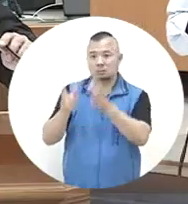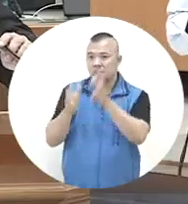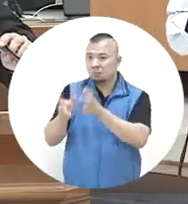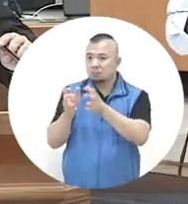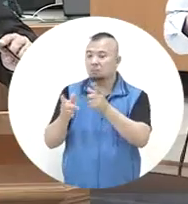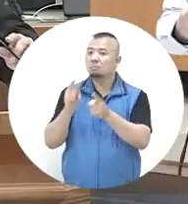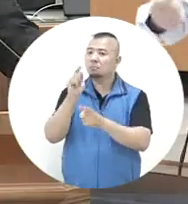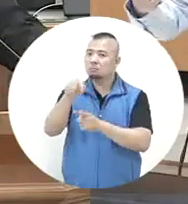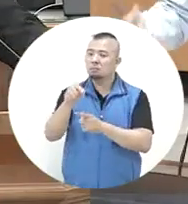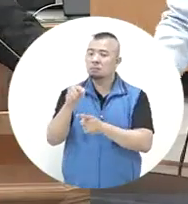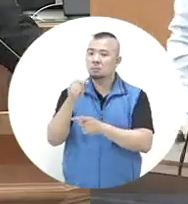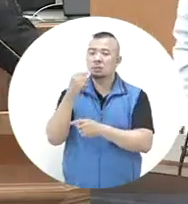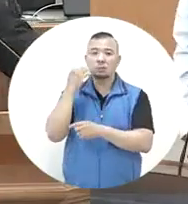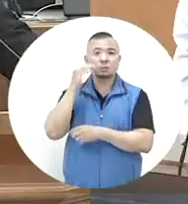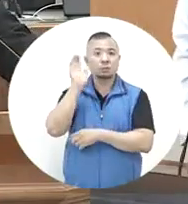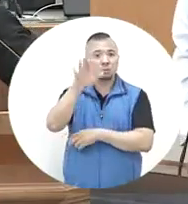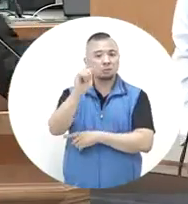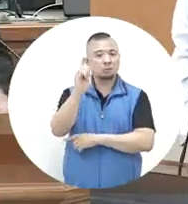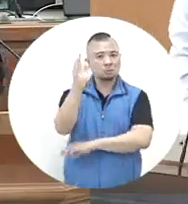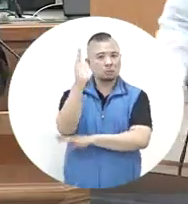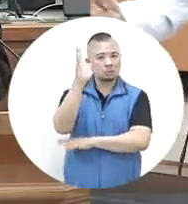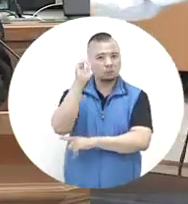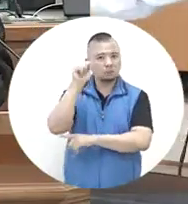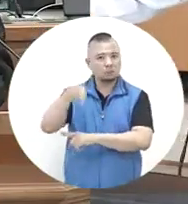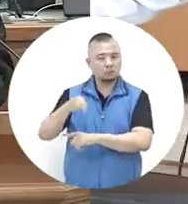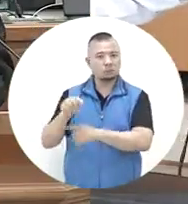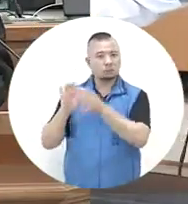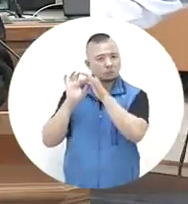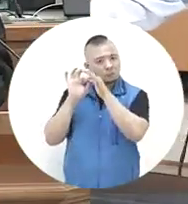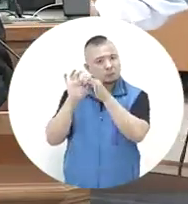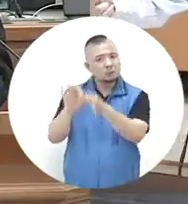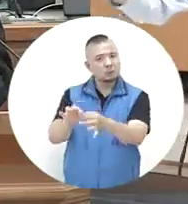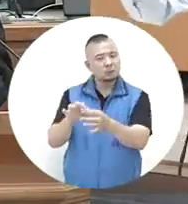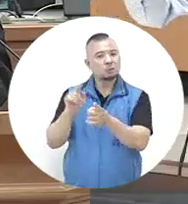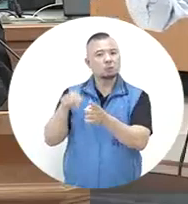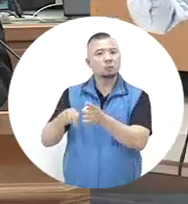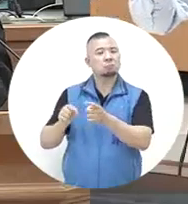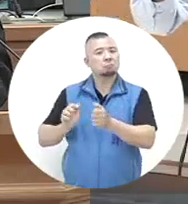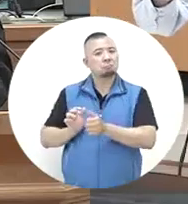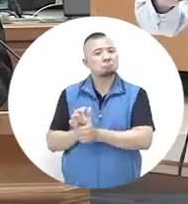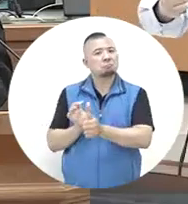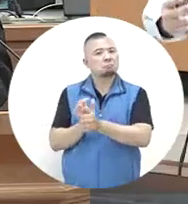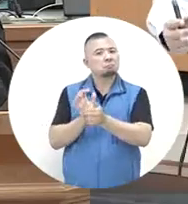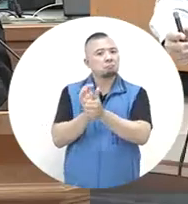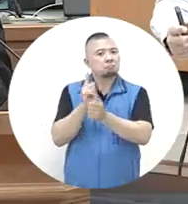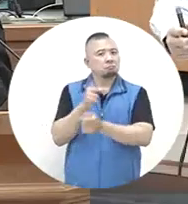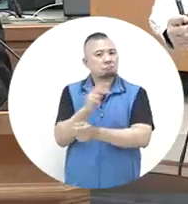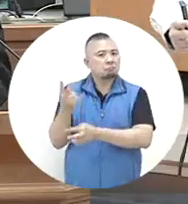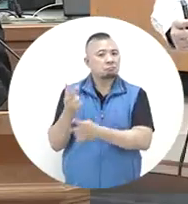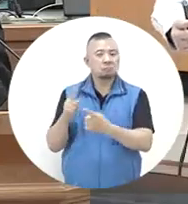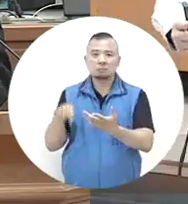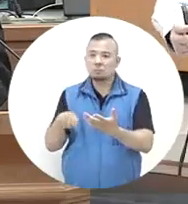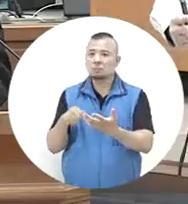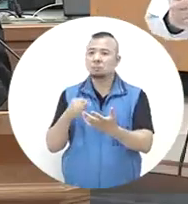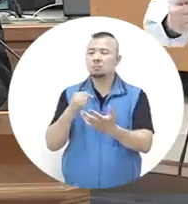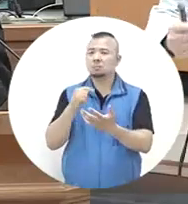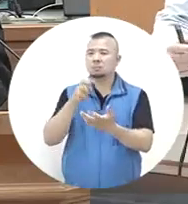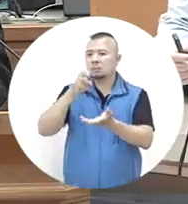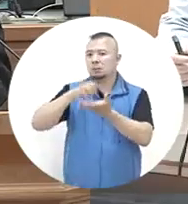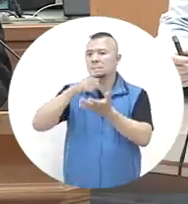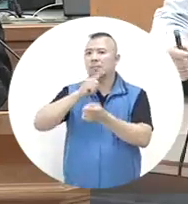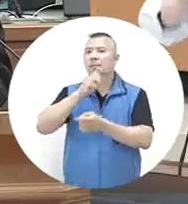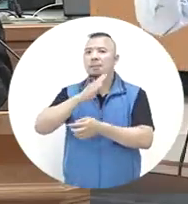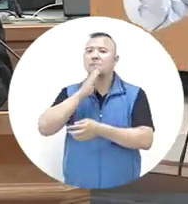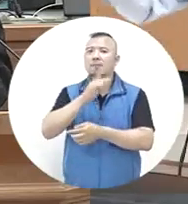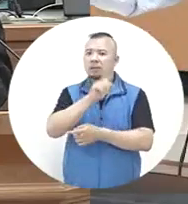持我们国家继续来发展核电？因为核电这个东西，毕竟你除了这个核废料、核能安全的